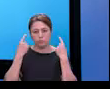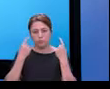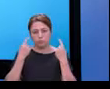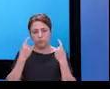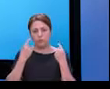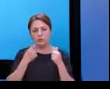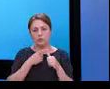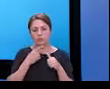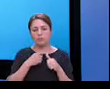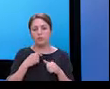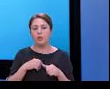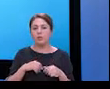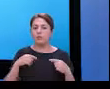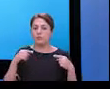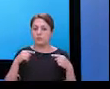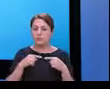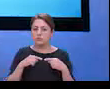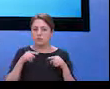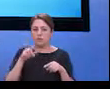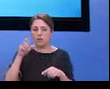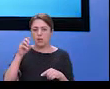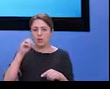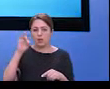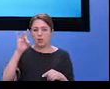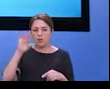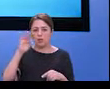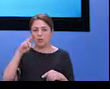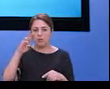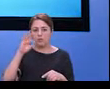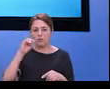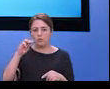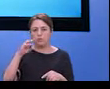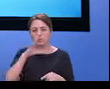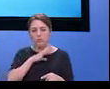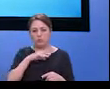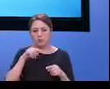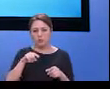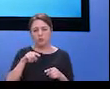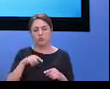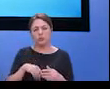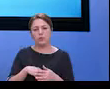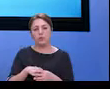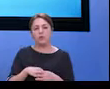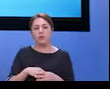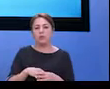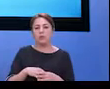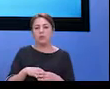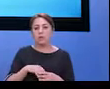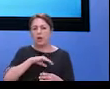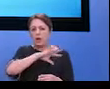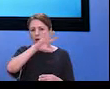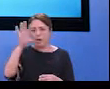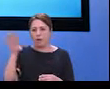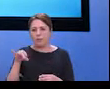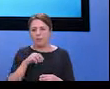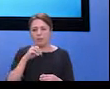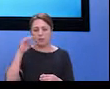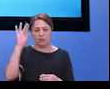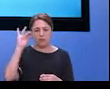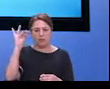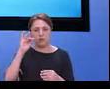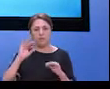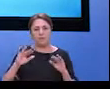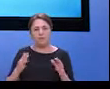биласиз. Чунки айнан Геродот томонидан инсоният ҳаёти ҳақида бўлаётган барча тарихий